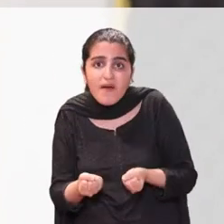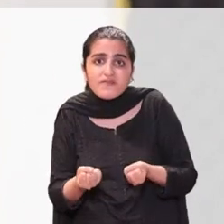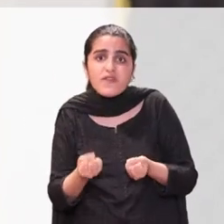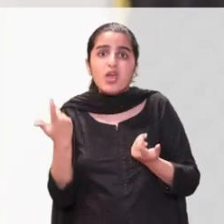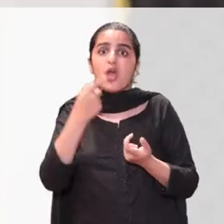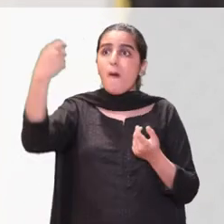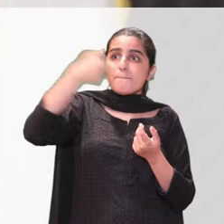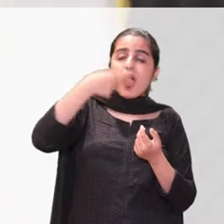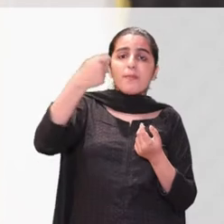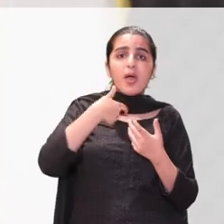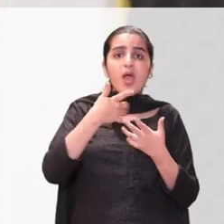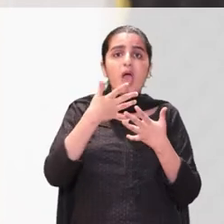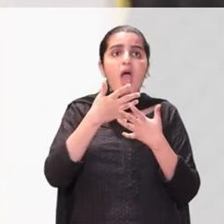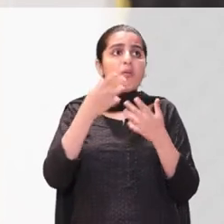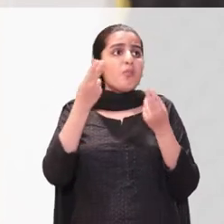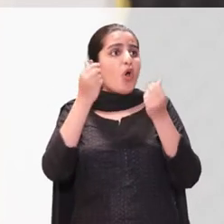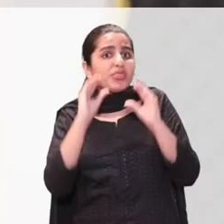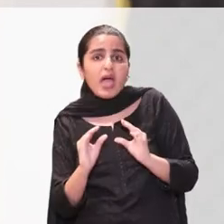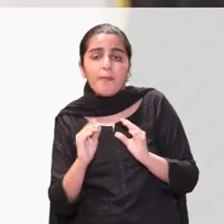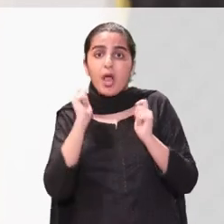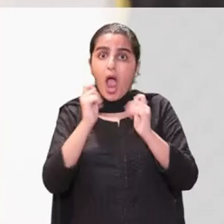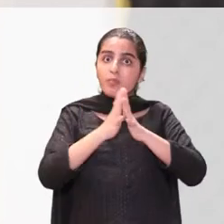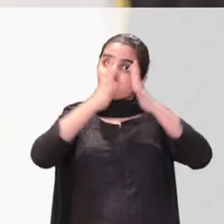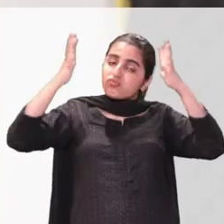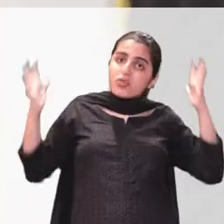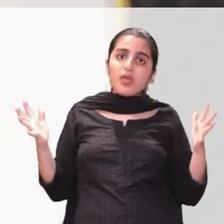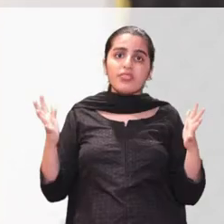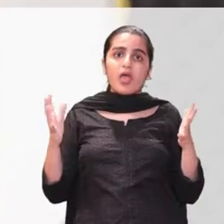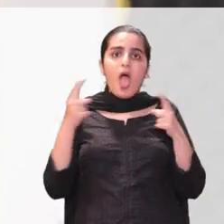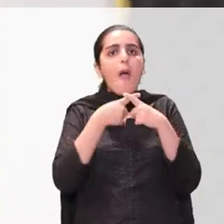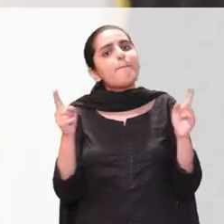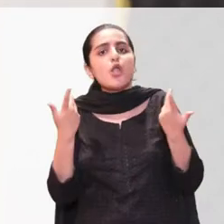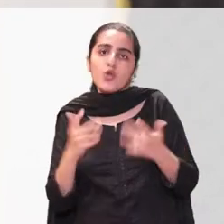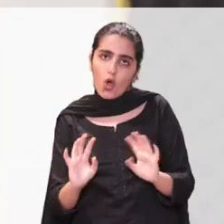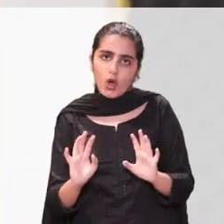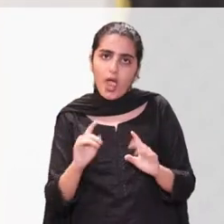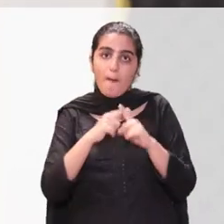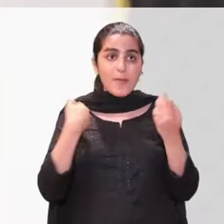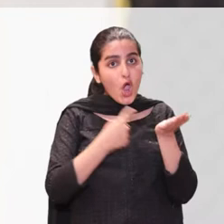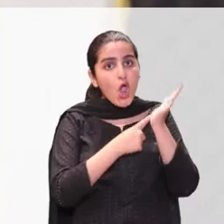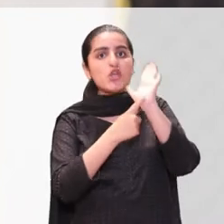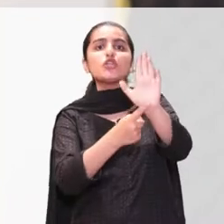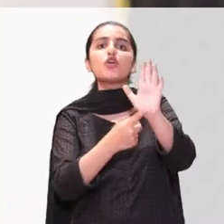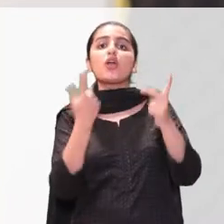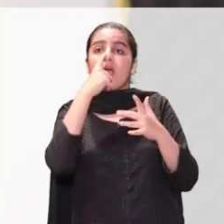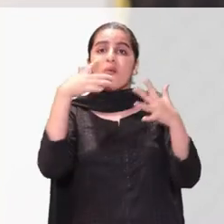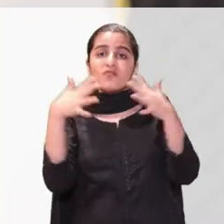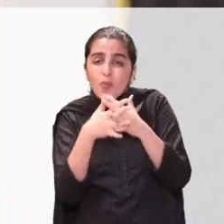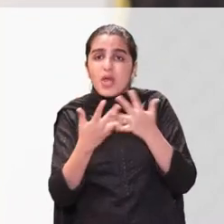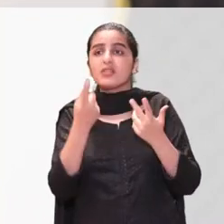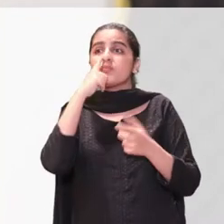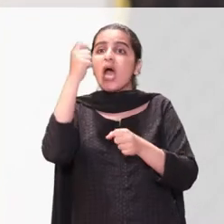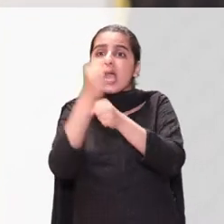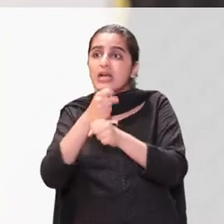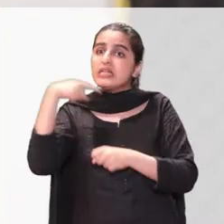बहुत सफर किया क्योंकि वह सैलरी बहुत कम होती थी काम बहुत ज्यादा होता था लेकिन वहां कर लिया और बहुत से लोगों को मैसेज दे दिया क्या